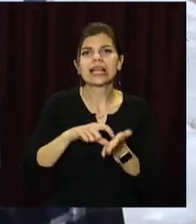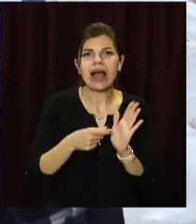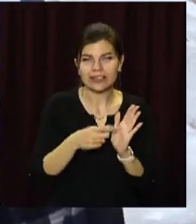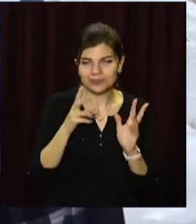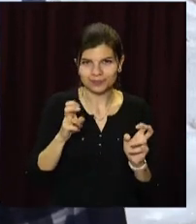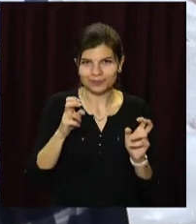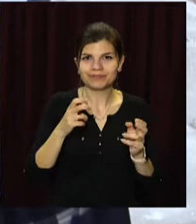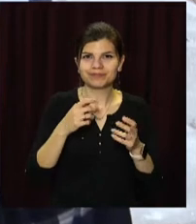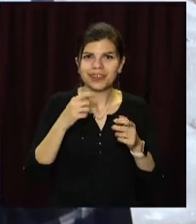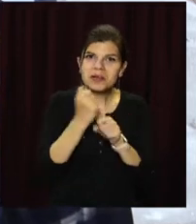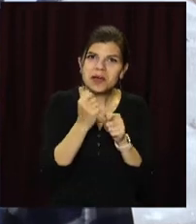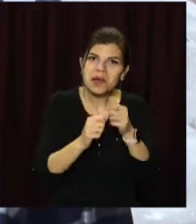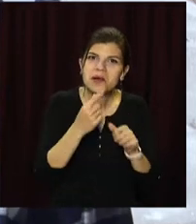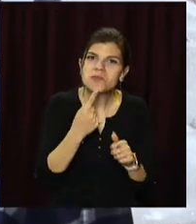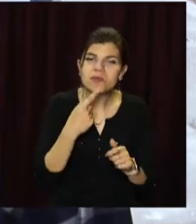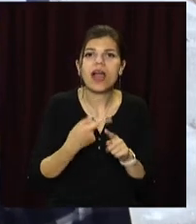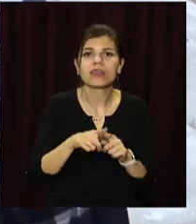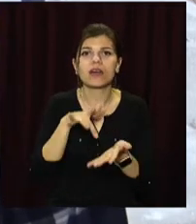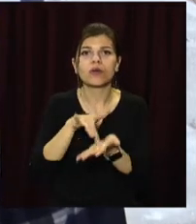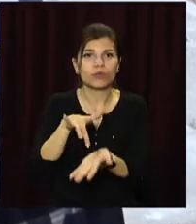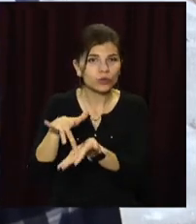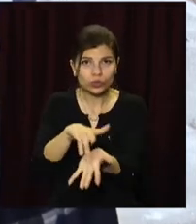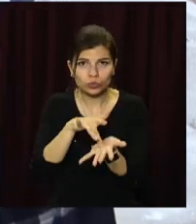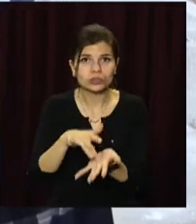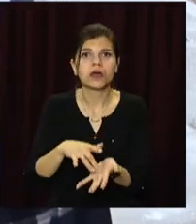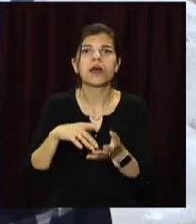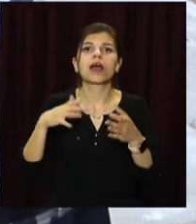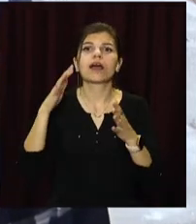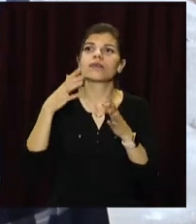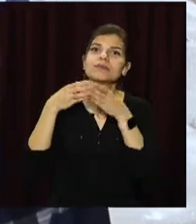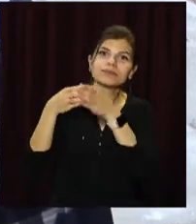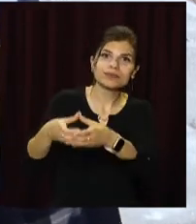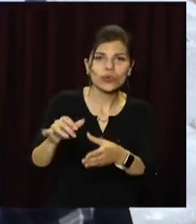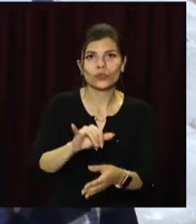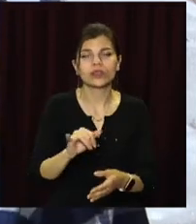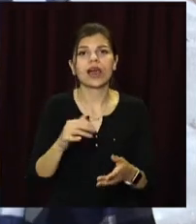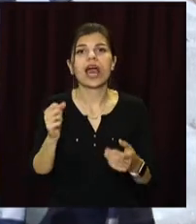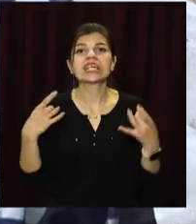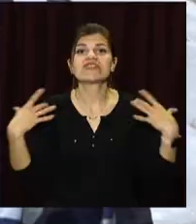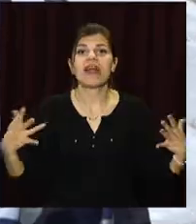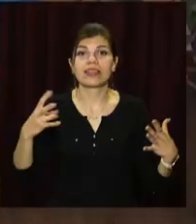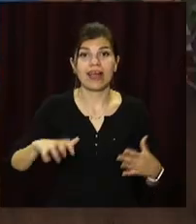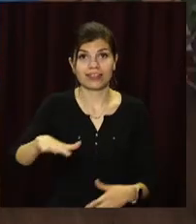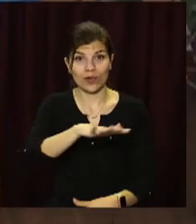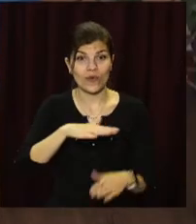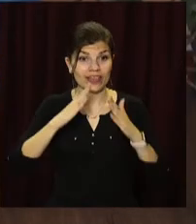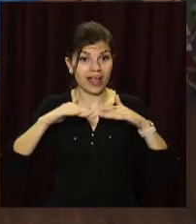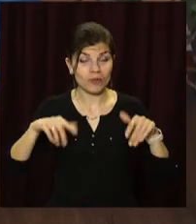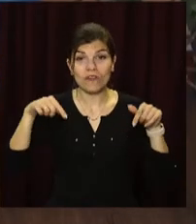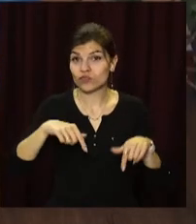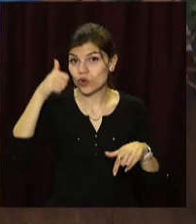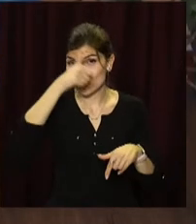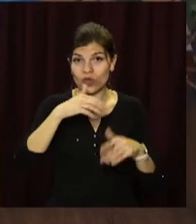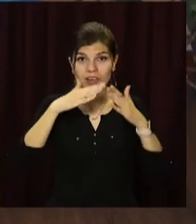майстер-класи, це різні походи, екскурсії, свята на території табору. Цьогоріч